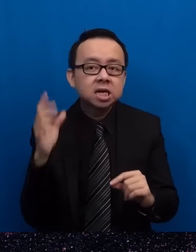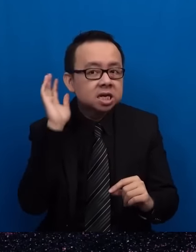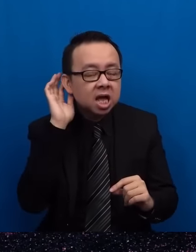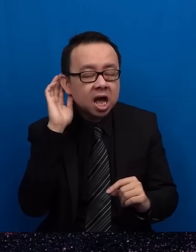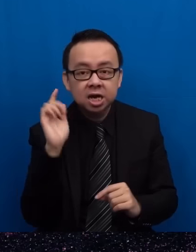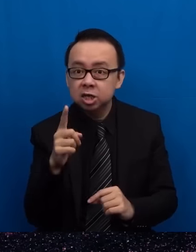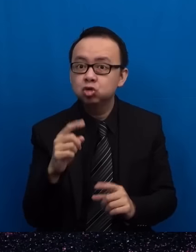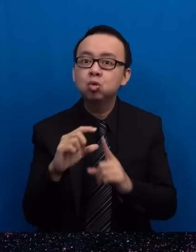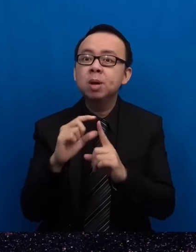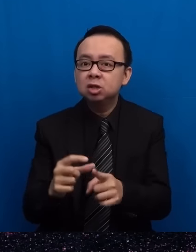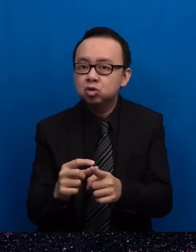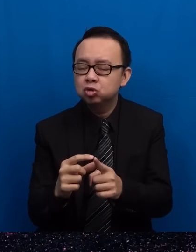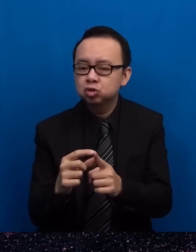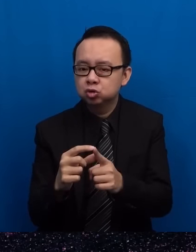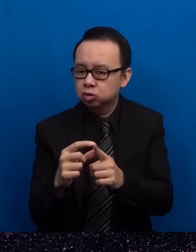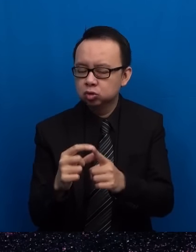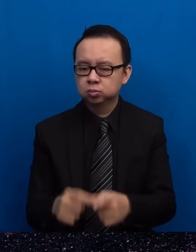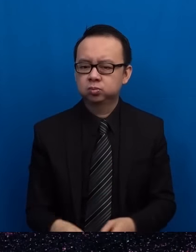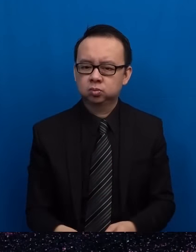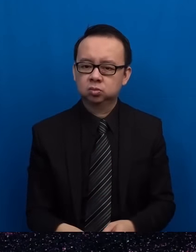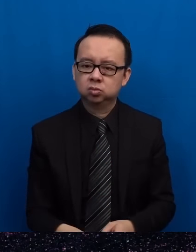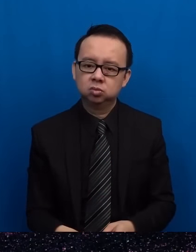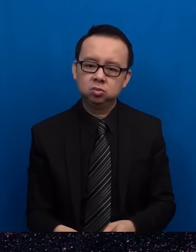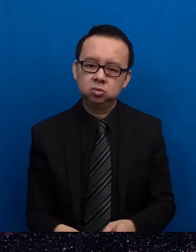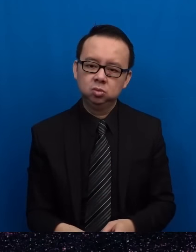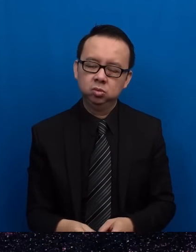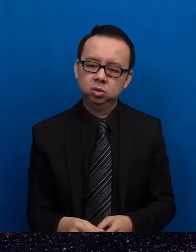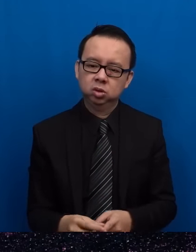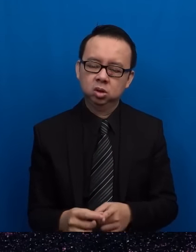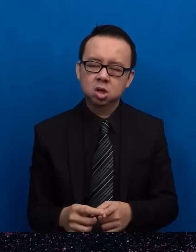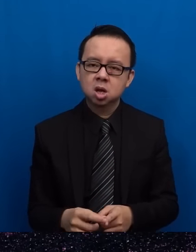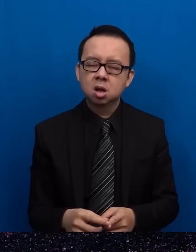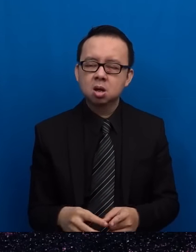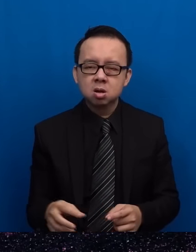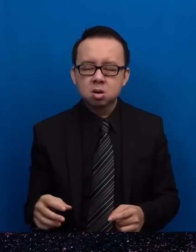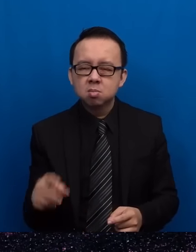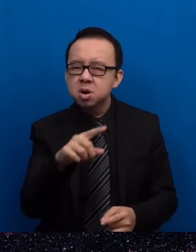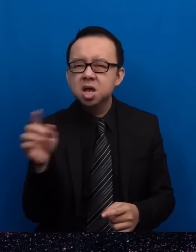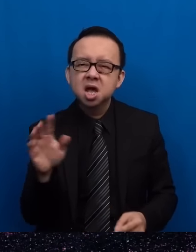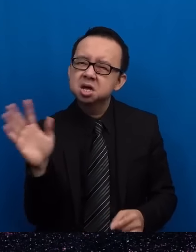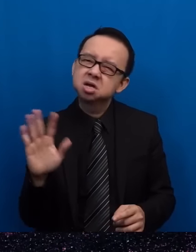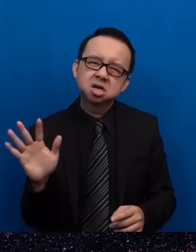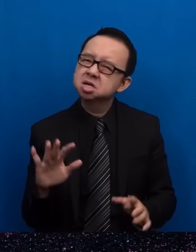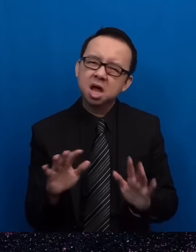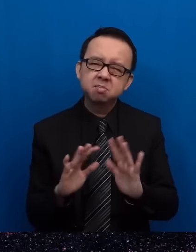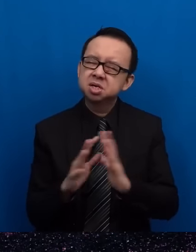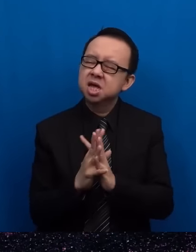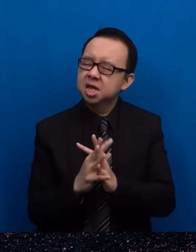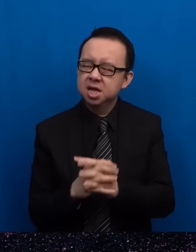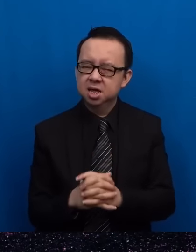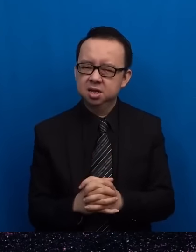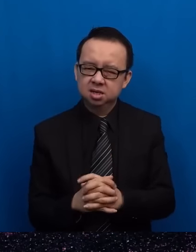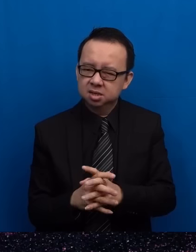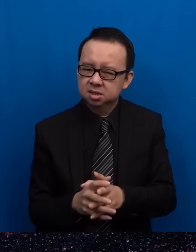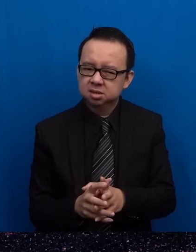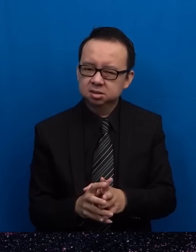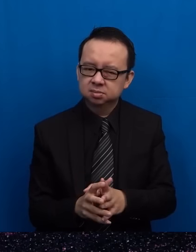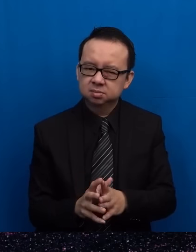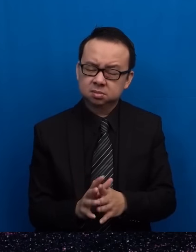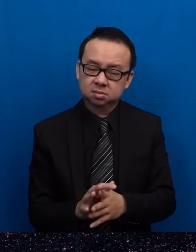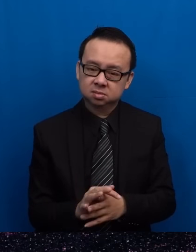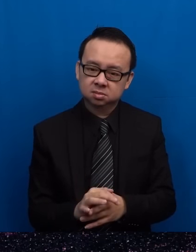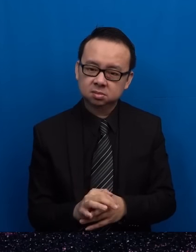Mereka semua nggak percaya, nggak mungkin. Bukan gini cara Tuhan menjawab doa. Ya kan? Lalu gimana?